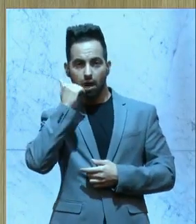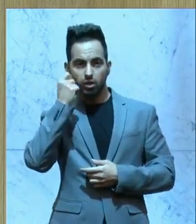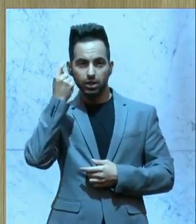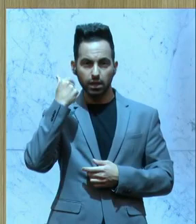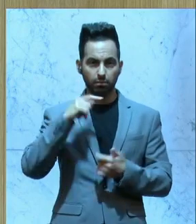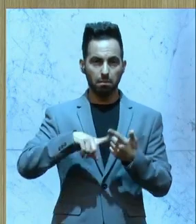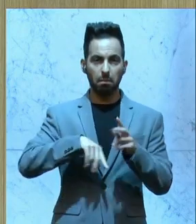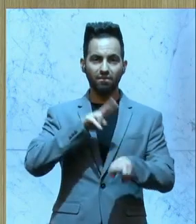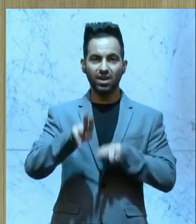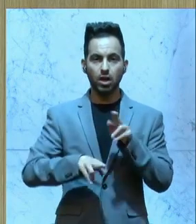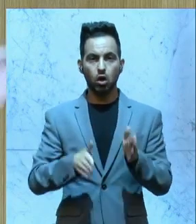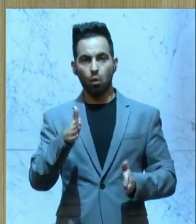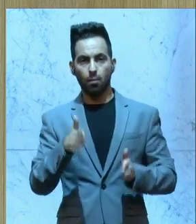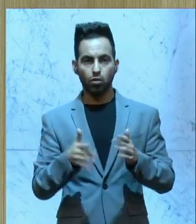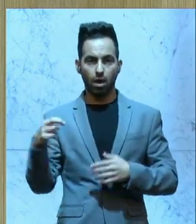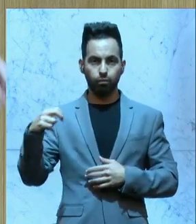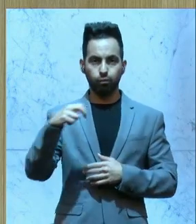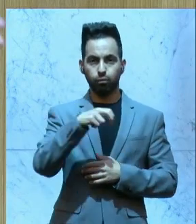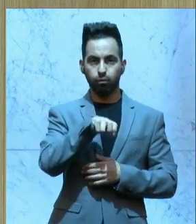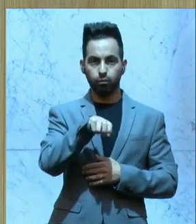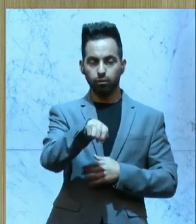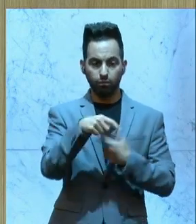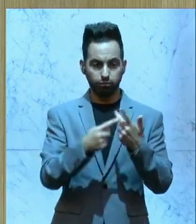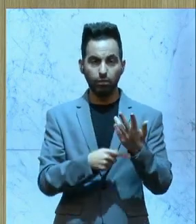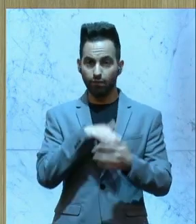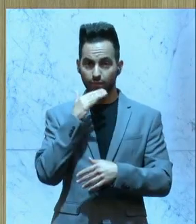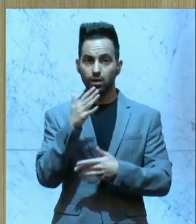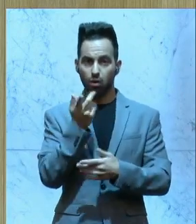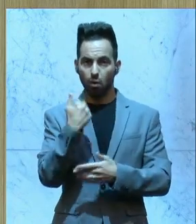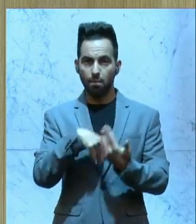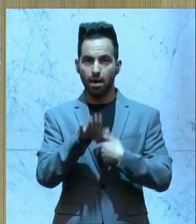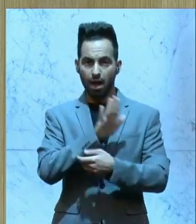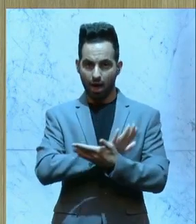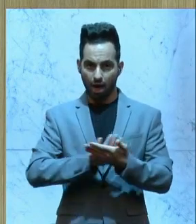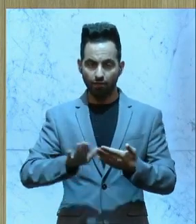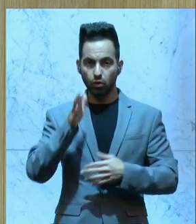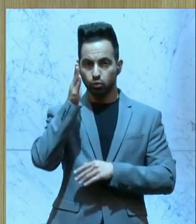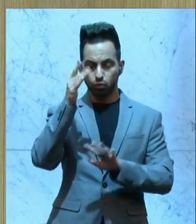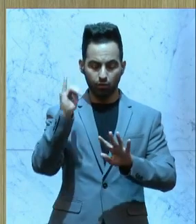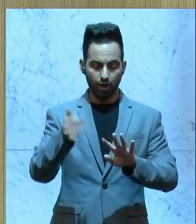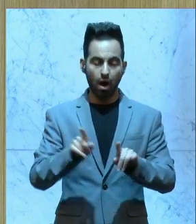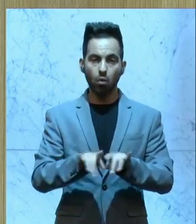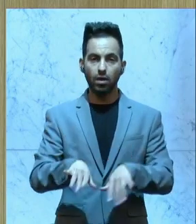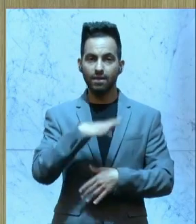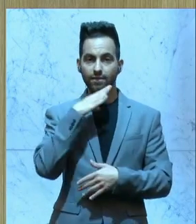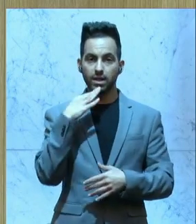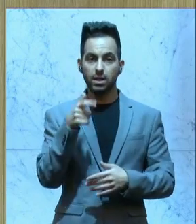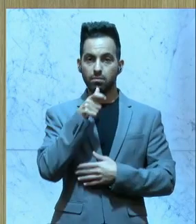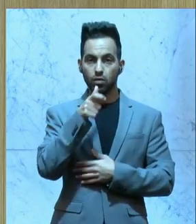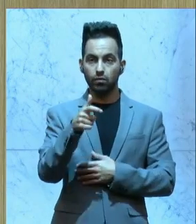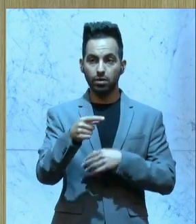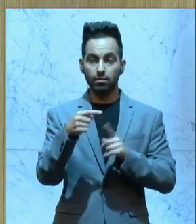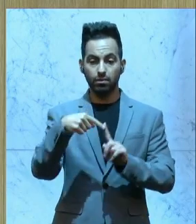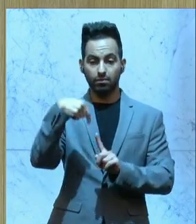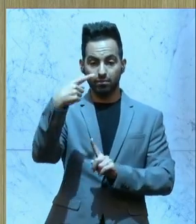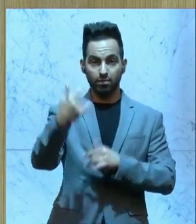an Pflegerobotern, was sich hier alles tut, ja, da wird ganz, ganz vieles vereinfacht werden in Zukunft. Und es werden irrsinnig viele Berufe in den nächsten